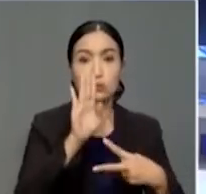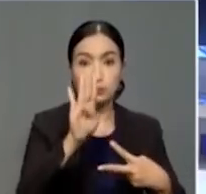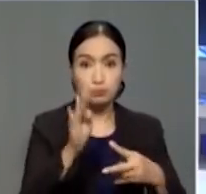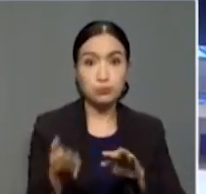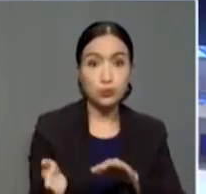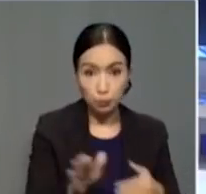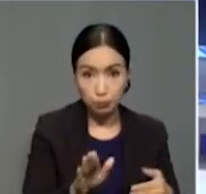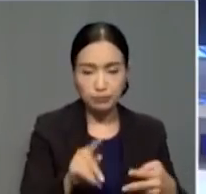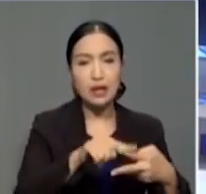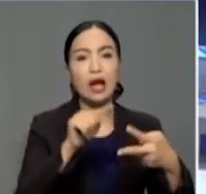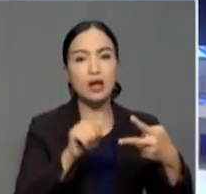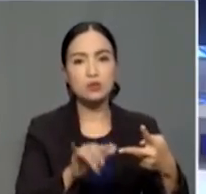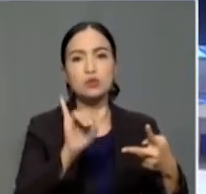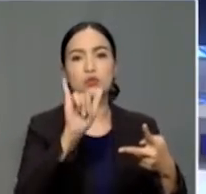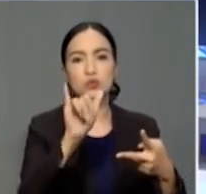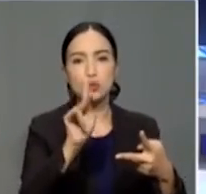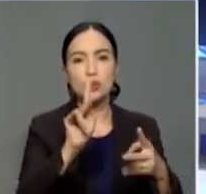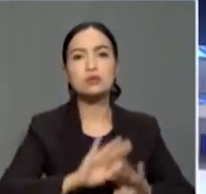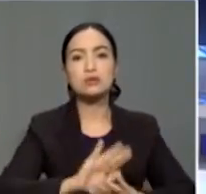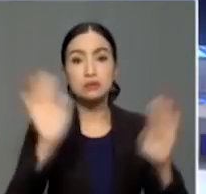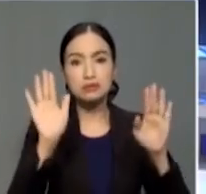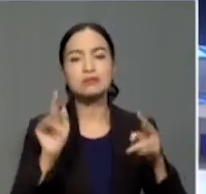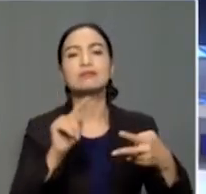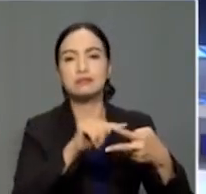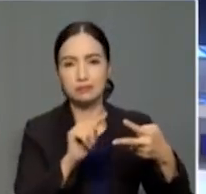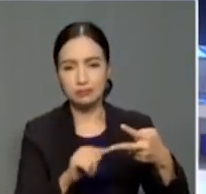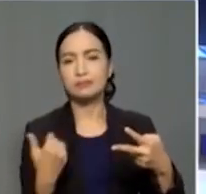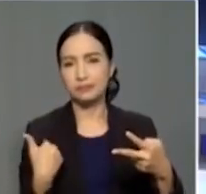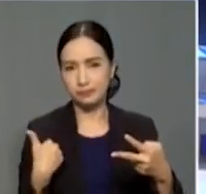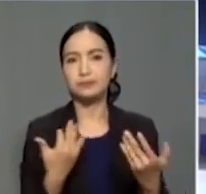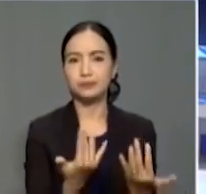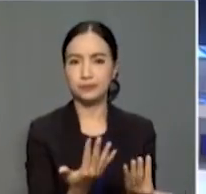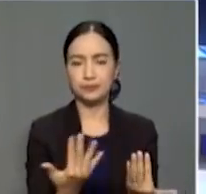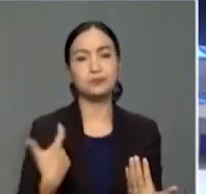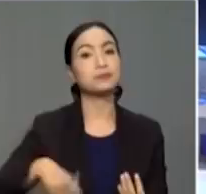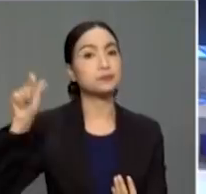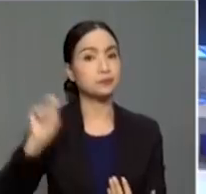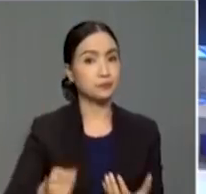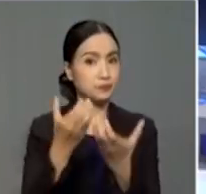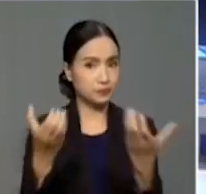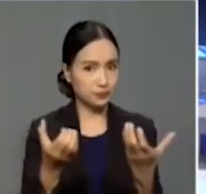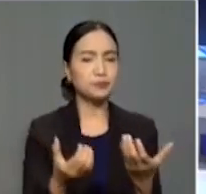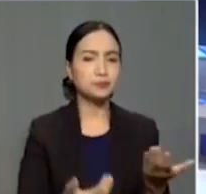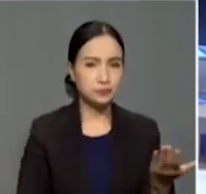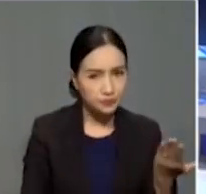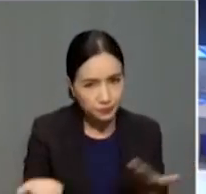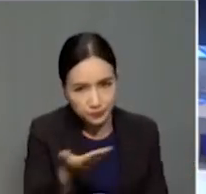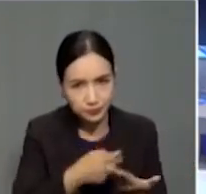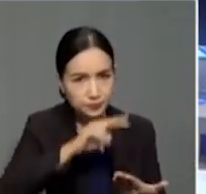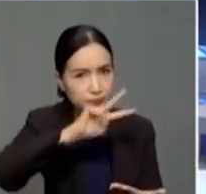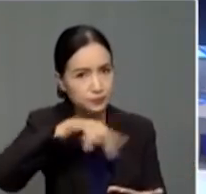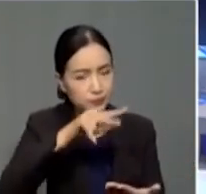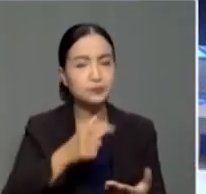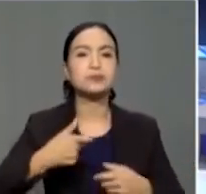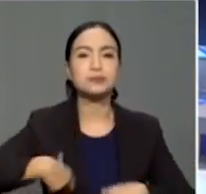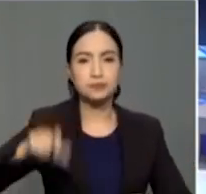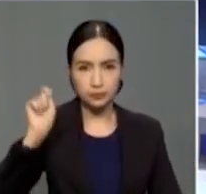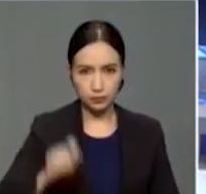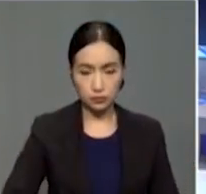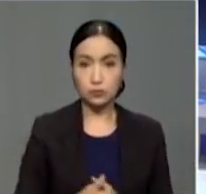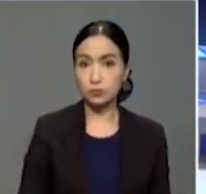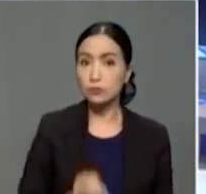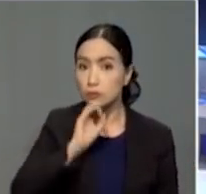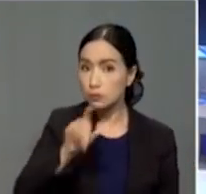ก่อนหน้านี้เนี่ยทางแกนนำพรรคไทยรักษาชาตินะคะบอกนะคะว่าอยากจะให้มวลชนที่เป็นสมาชิกพรรคหรือว่าคนที่หนุนพรรคอยู่เนี่ยอยู่ในความสงบน